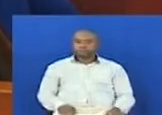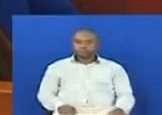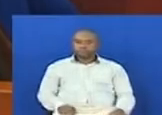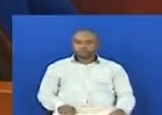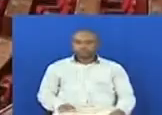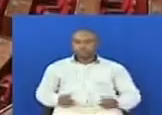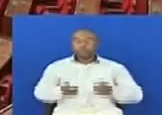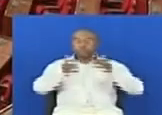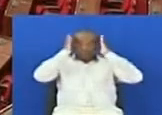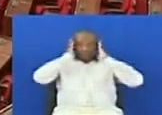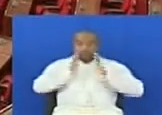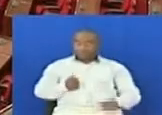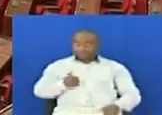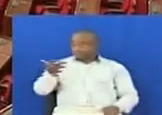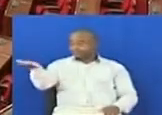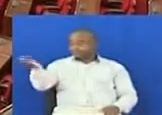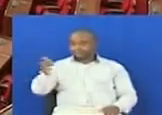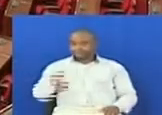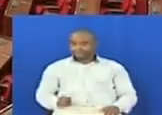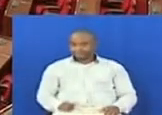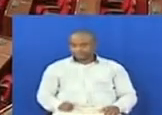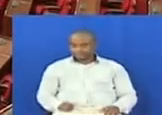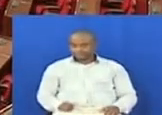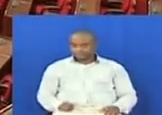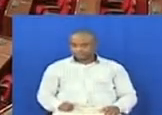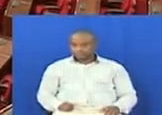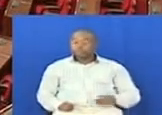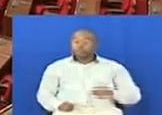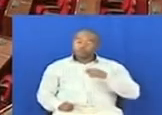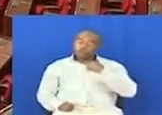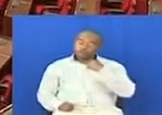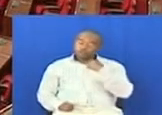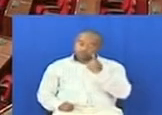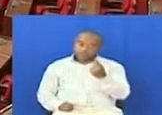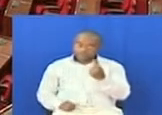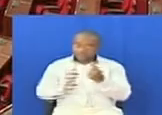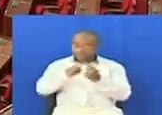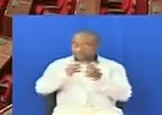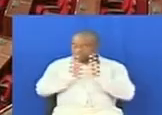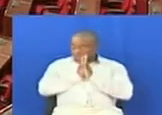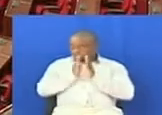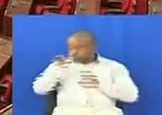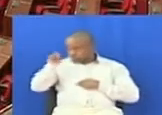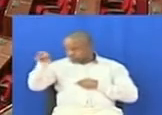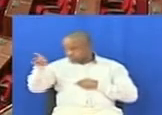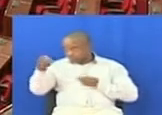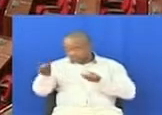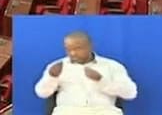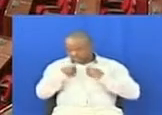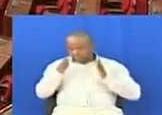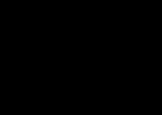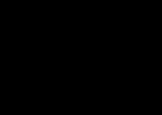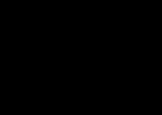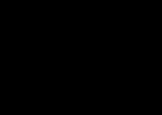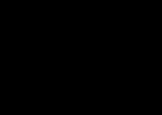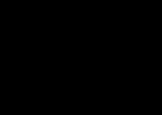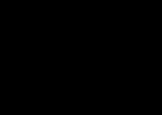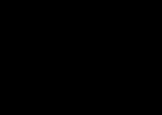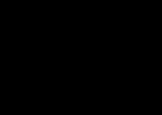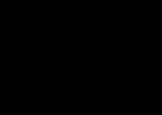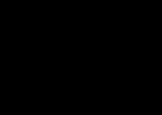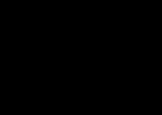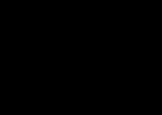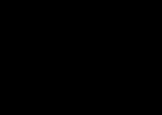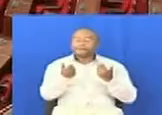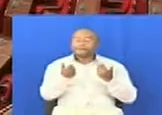Mheshimiwa Speaker, kwanza kabisa nakushukuru sana wewe mwenyewe kwa kunipa nafasi hii na mimi niweze kuchangia